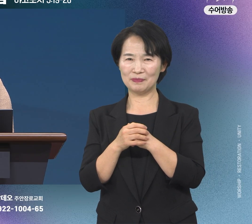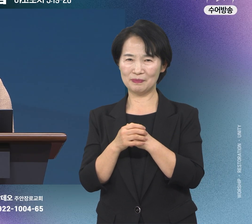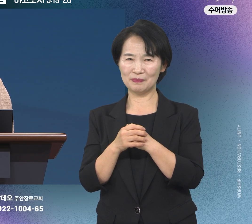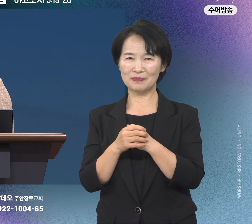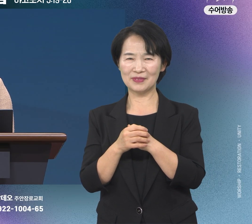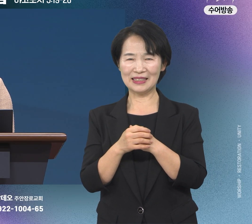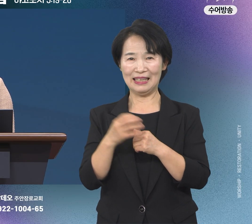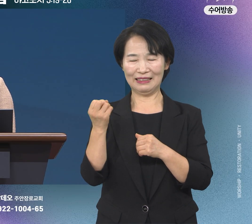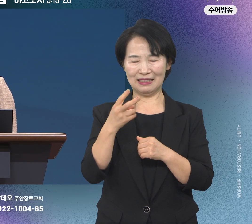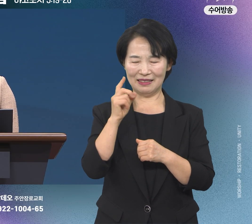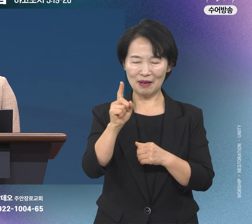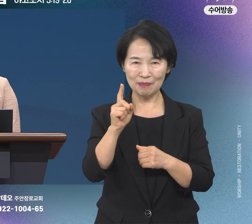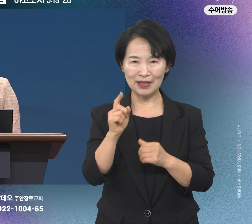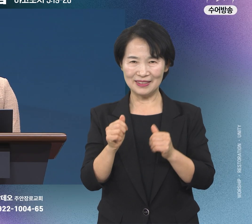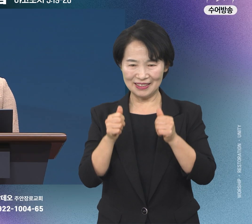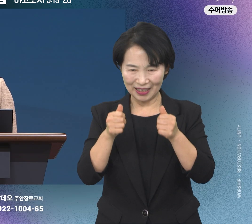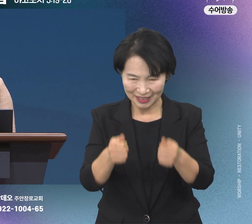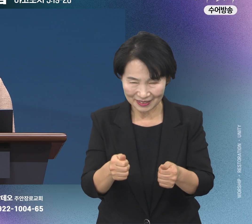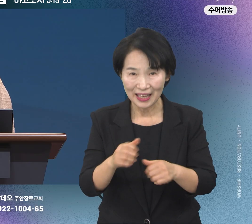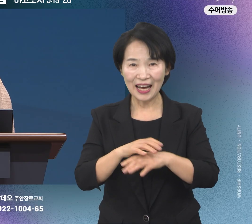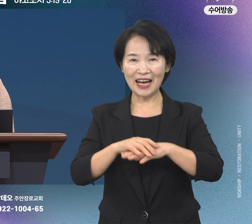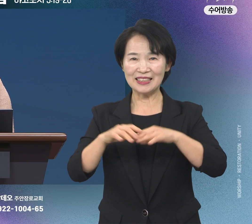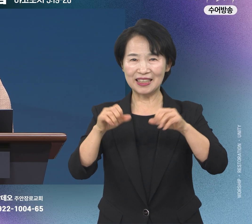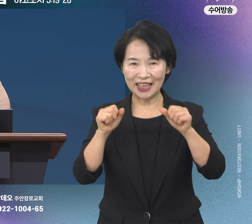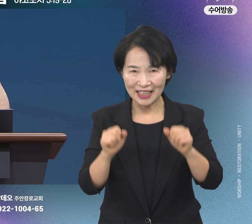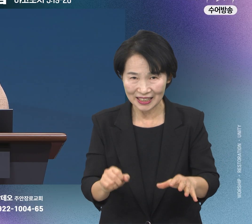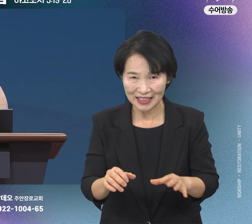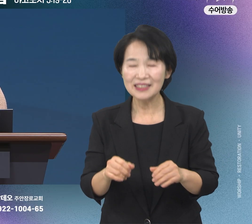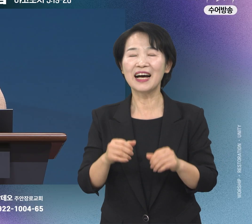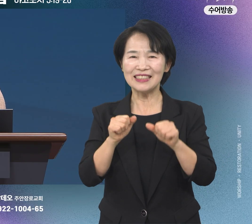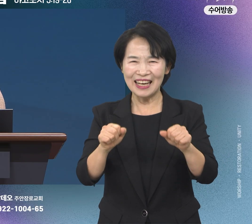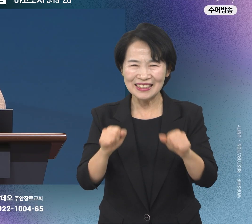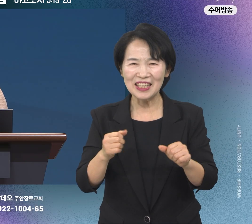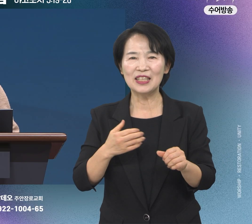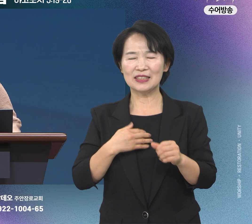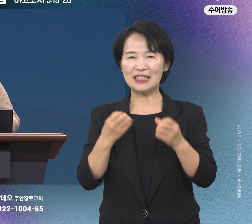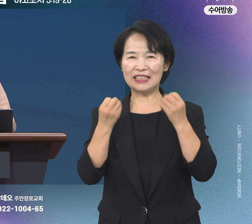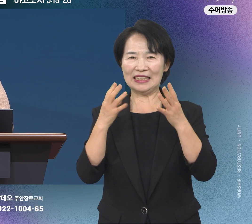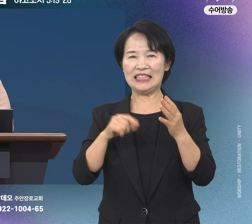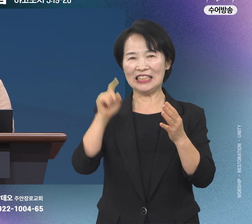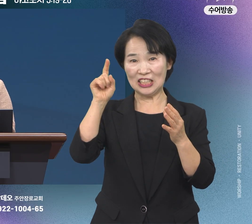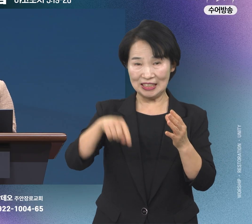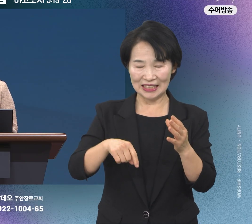네, 다시 한번 인사드리겠습니다. 안녕하세요. 저는 신천지 탈퇴자 안소영입니다.